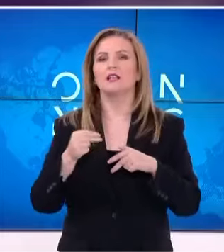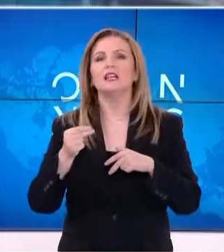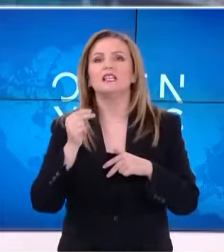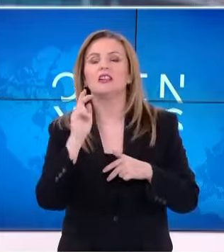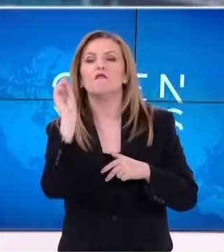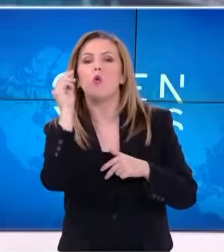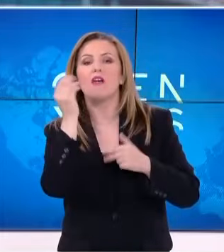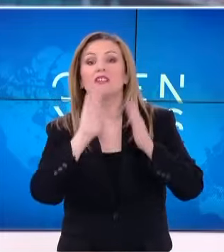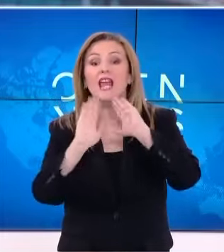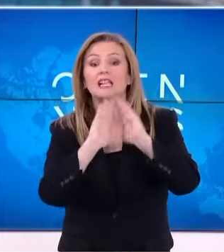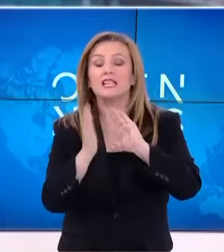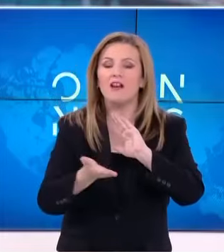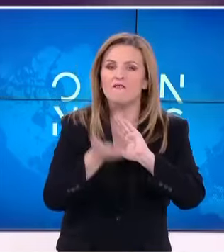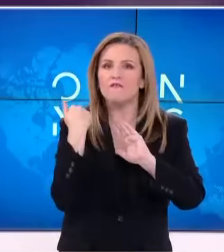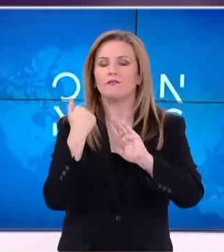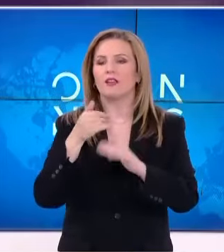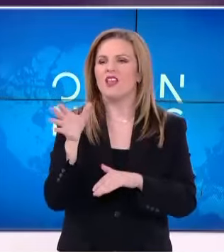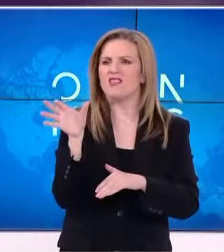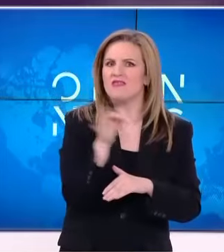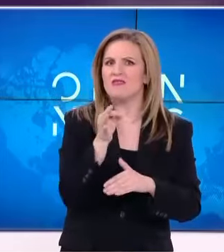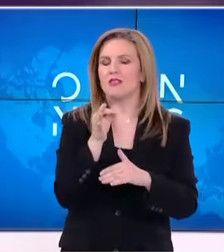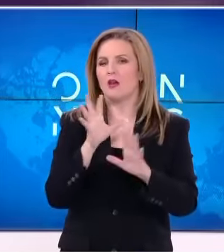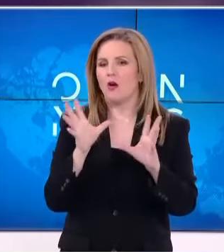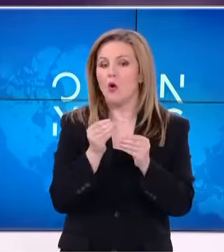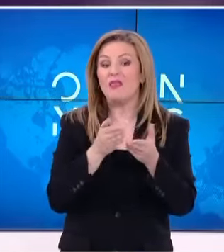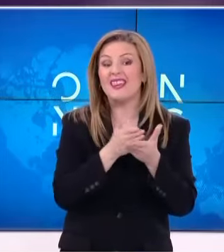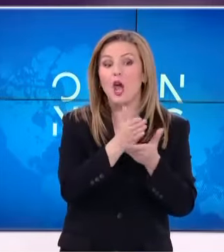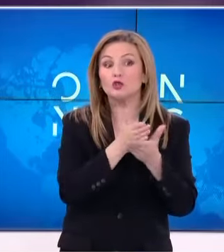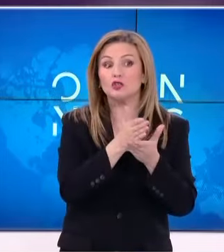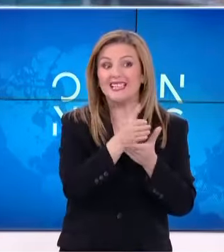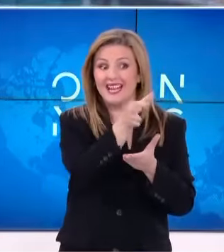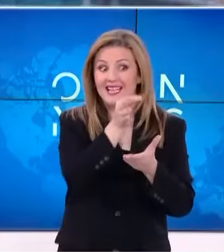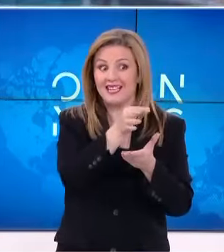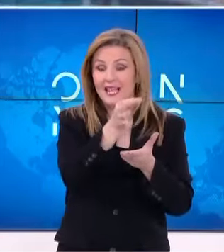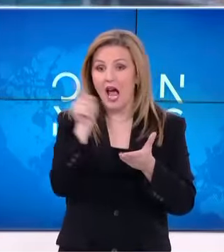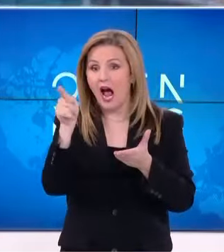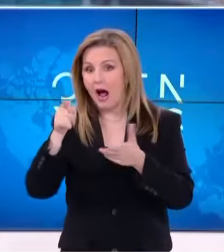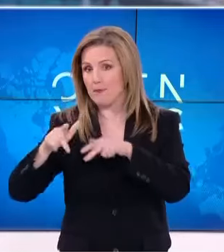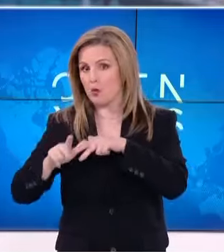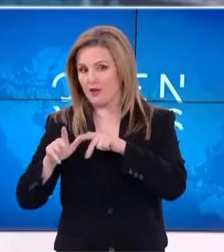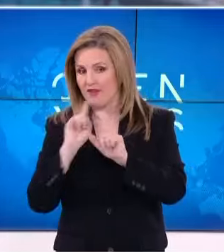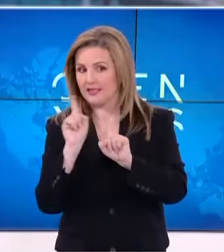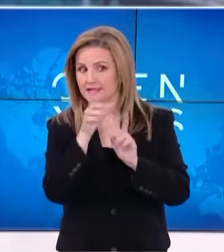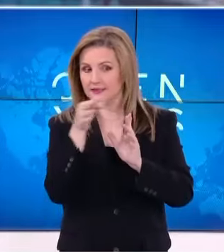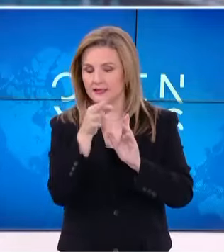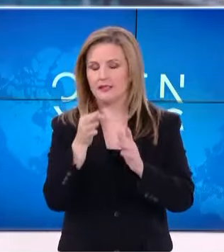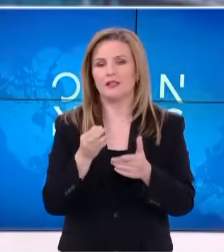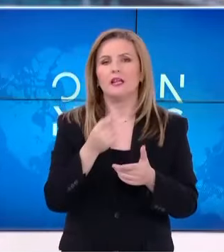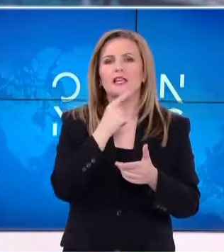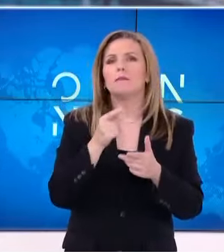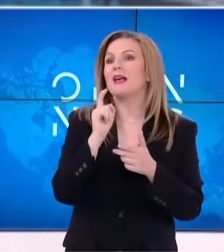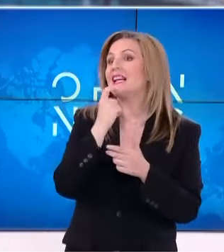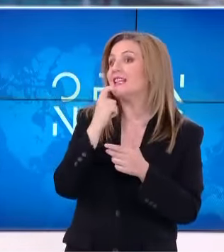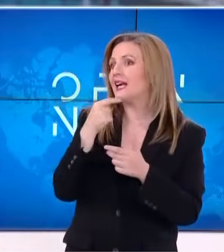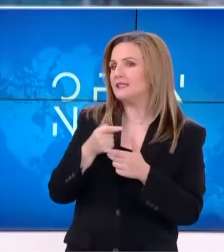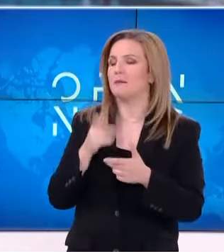σταματήσει να διορίζεται η ηγεσία της δικαιοσύνης από την πολιτική τνω είπε ο κύριος κασελάκης εδώ στο δελτίο μας το νόμα περι ευθύνης υπουργών